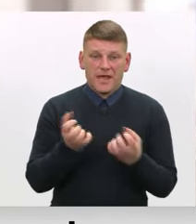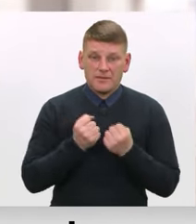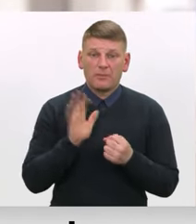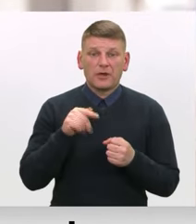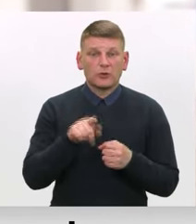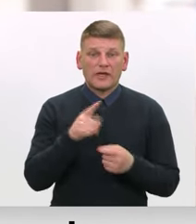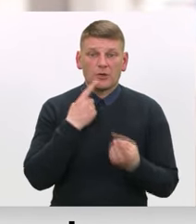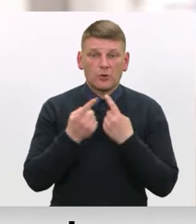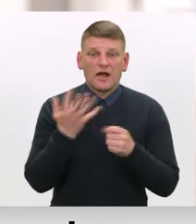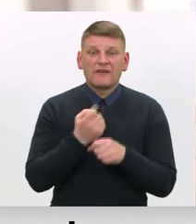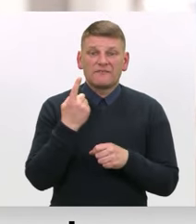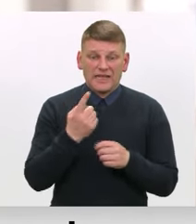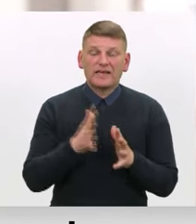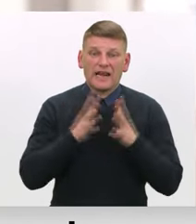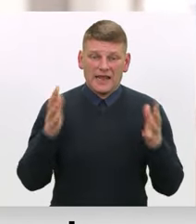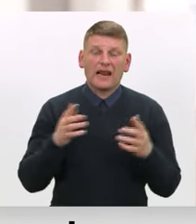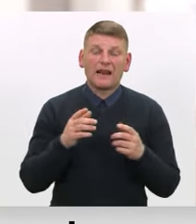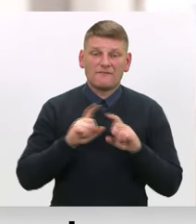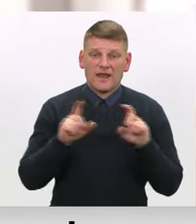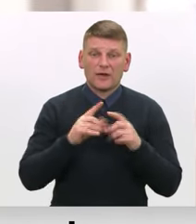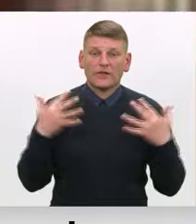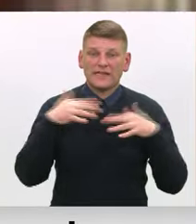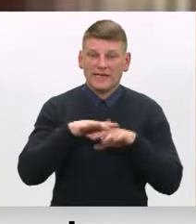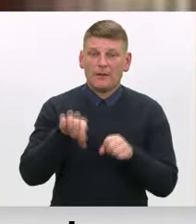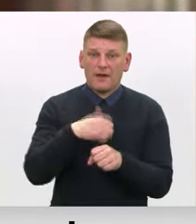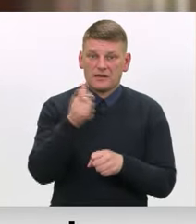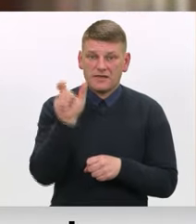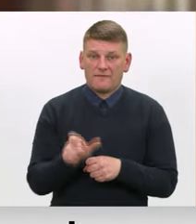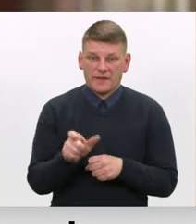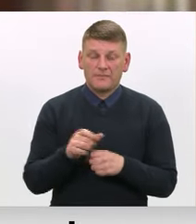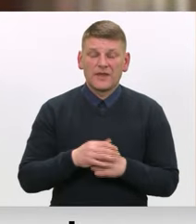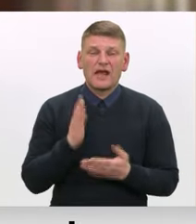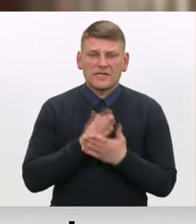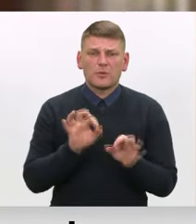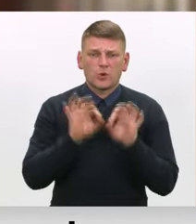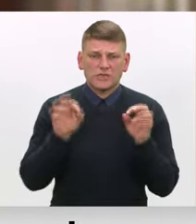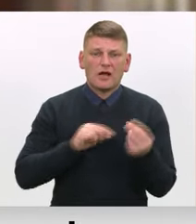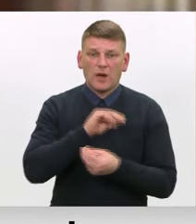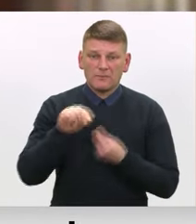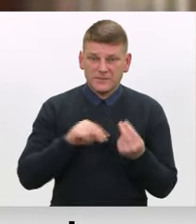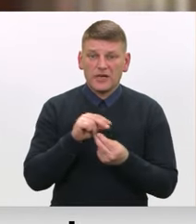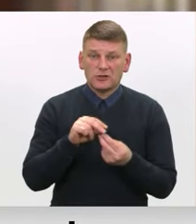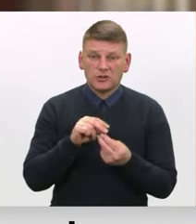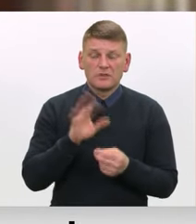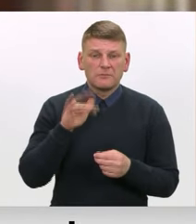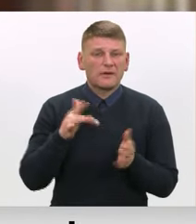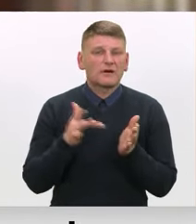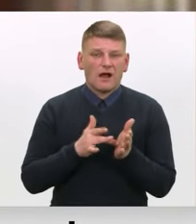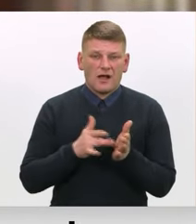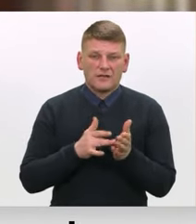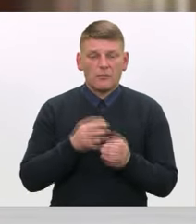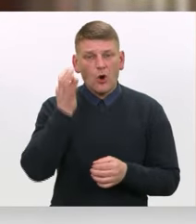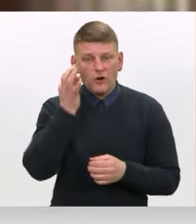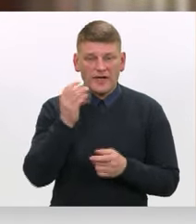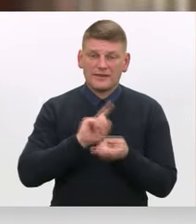ir runājis ar viena lielā veikalu tīkla pārstāvjiem. Esam uzsākuši jau apspriešanos par kādām